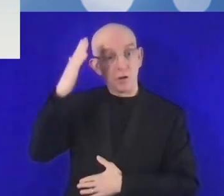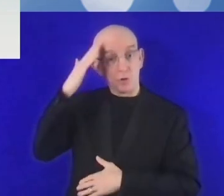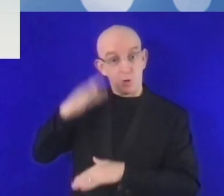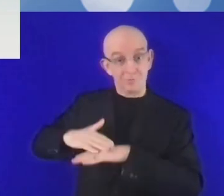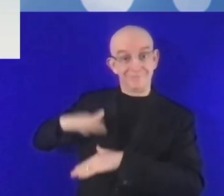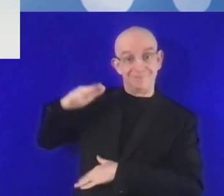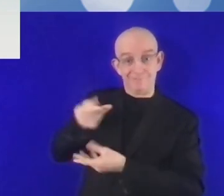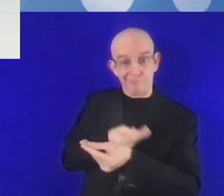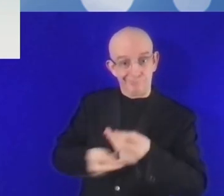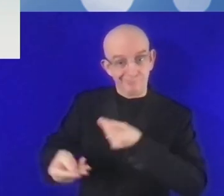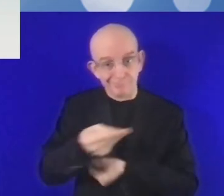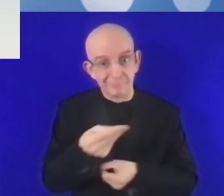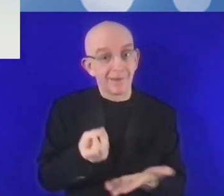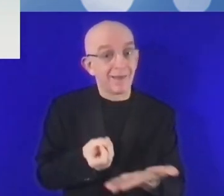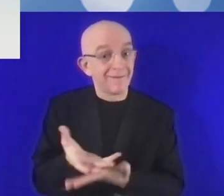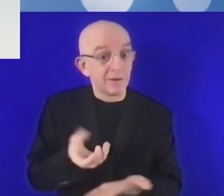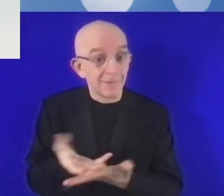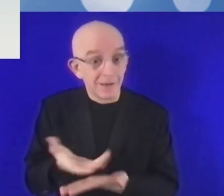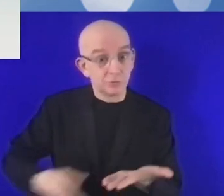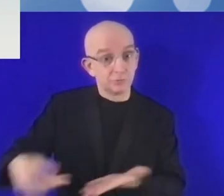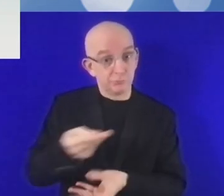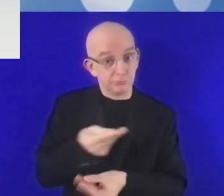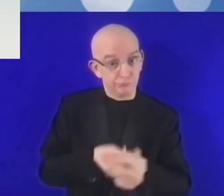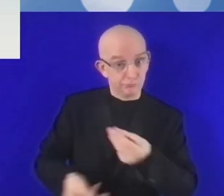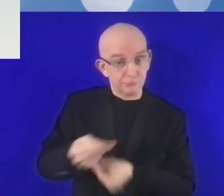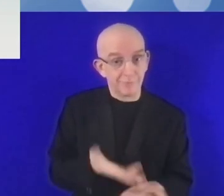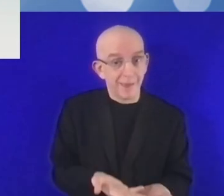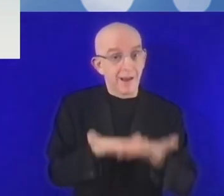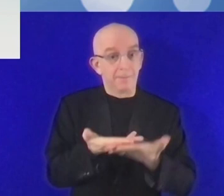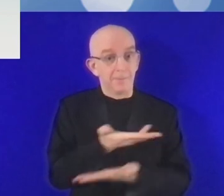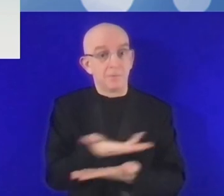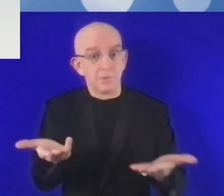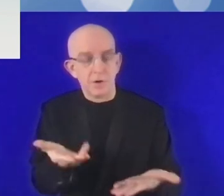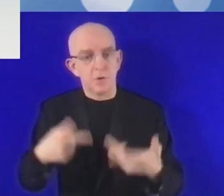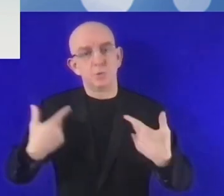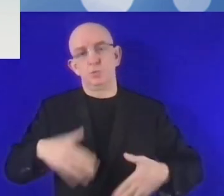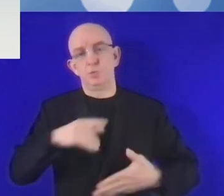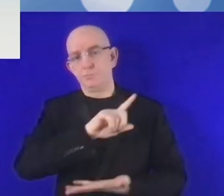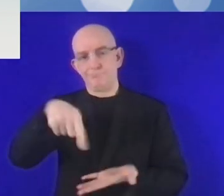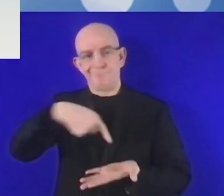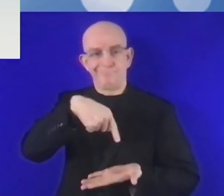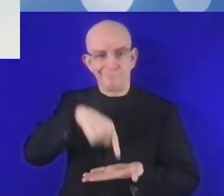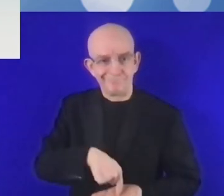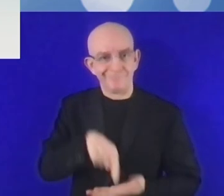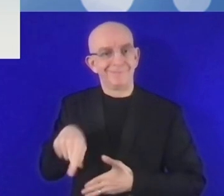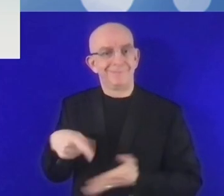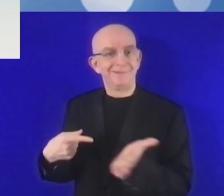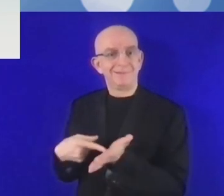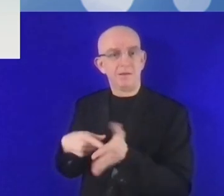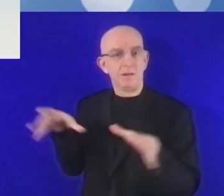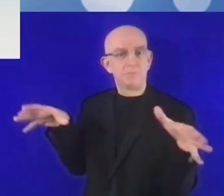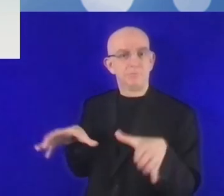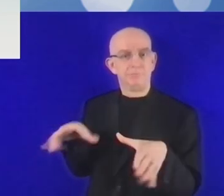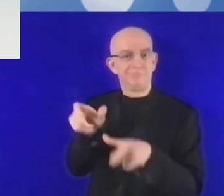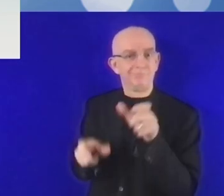Делиться знаниями, информацией, учиться друг от друга – это интегральный элемент этого сообщества.